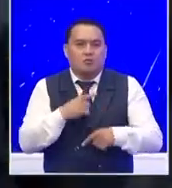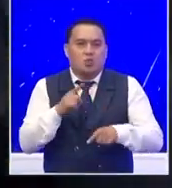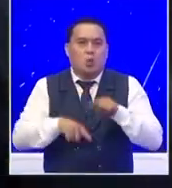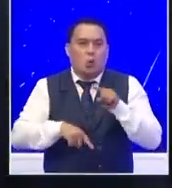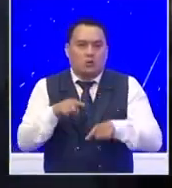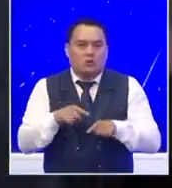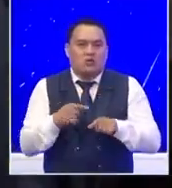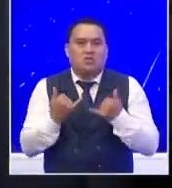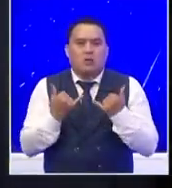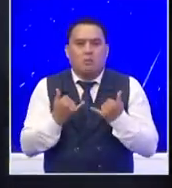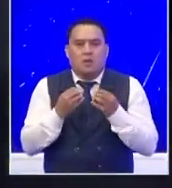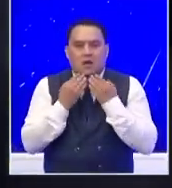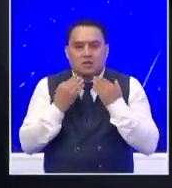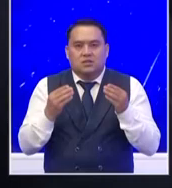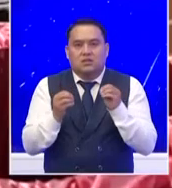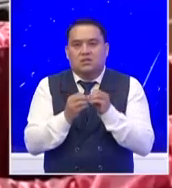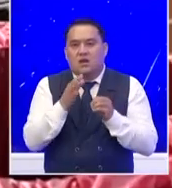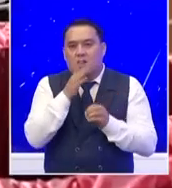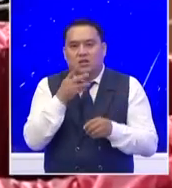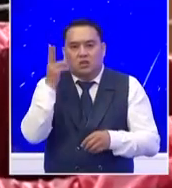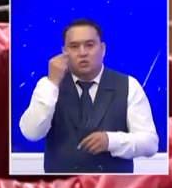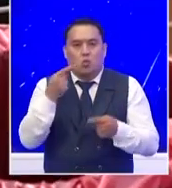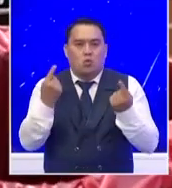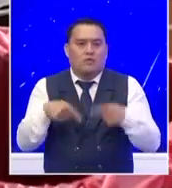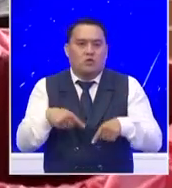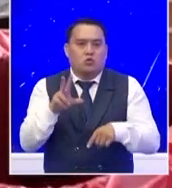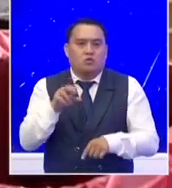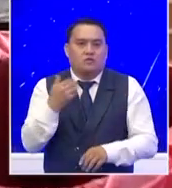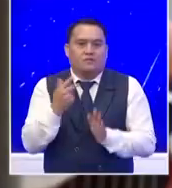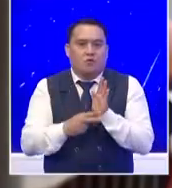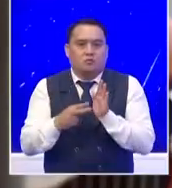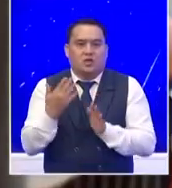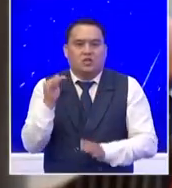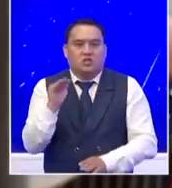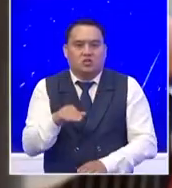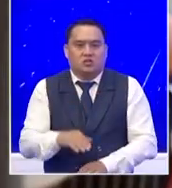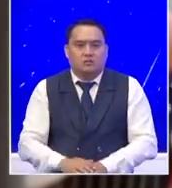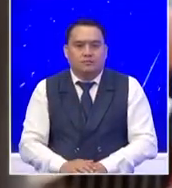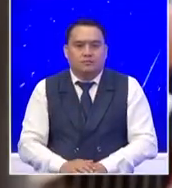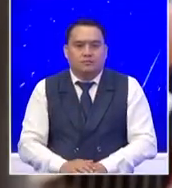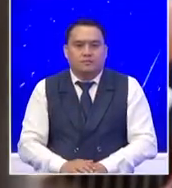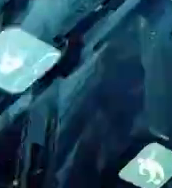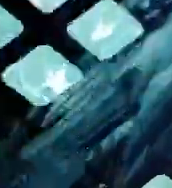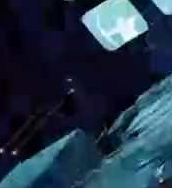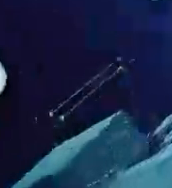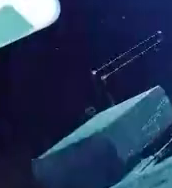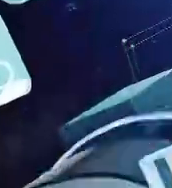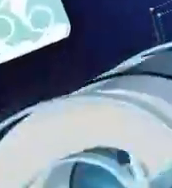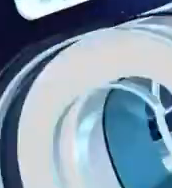родину, то за последние десятилетия это число упало до 385 тысяч в год.